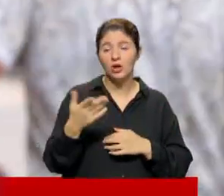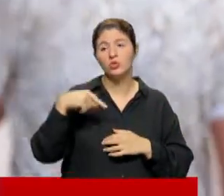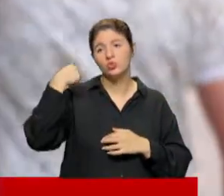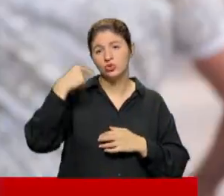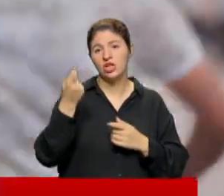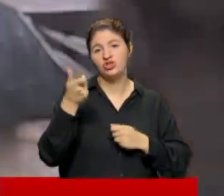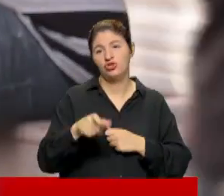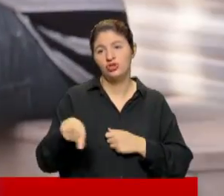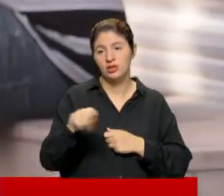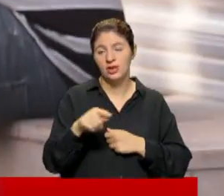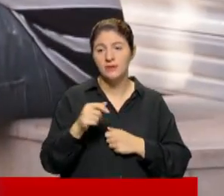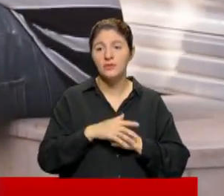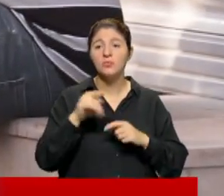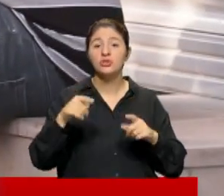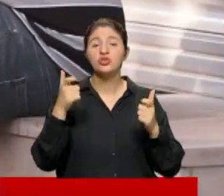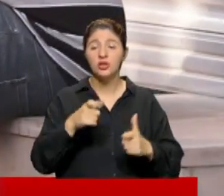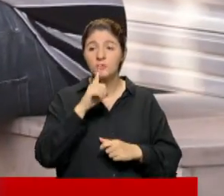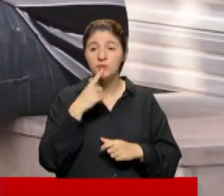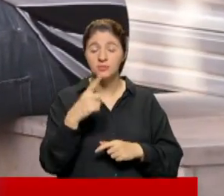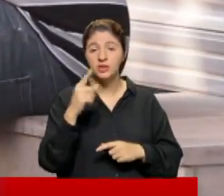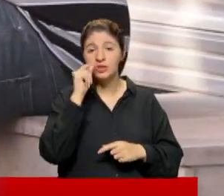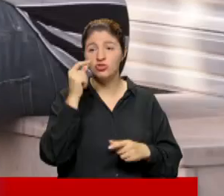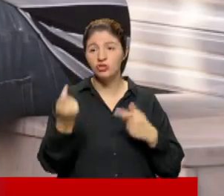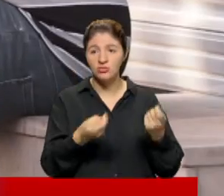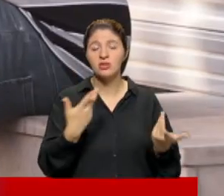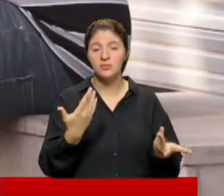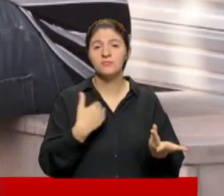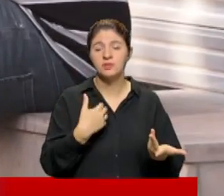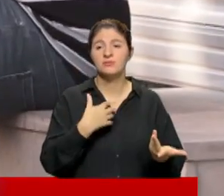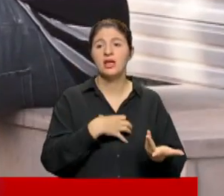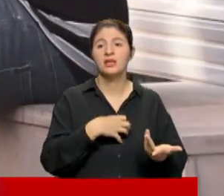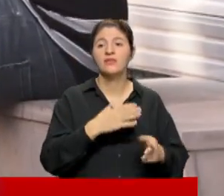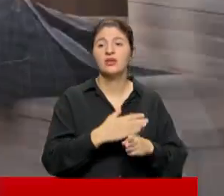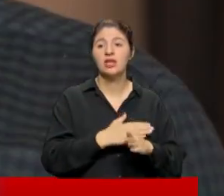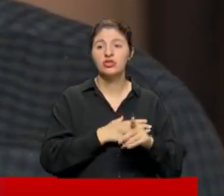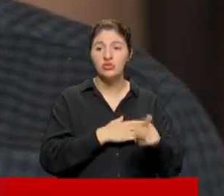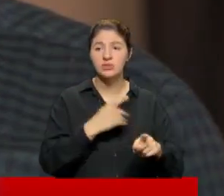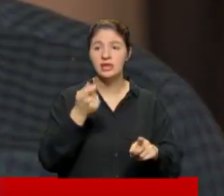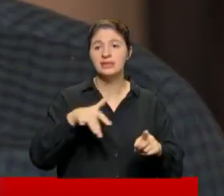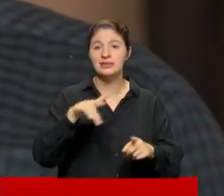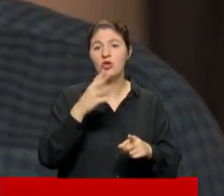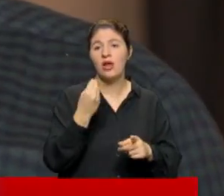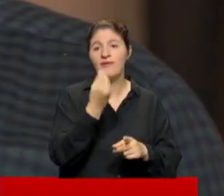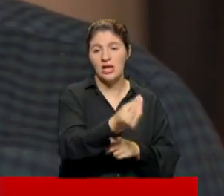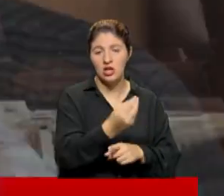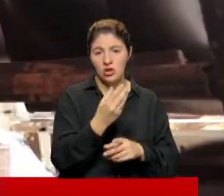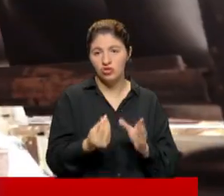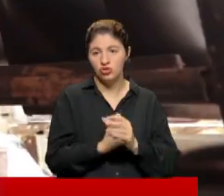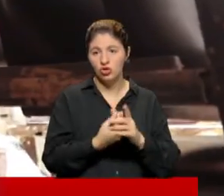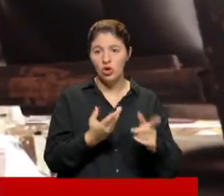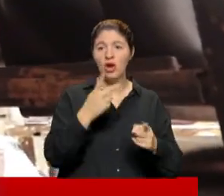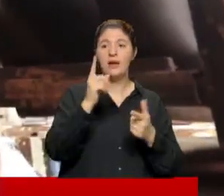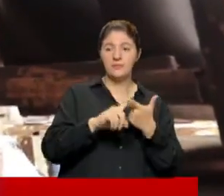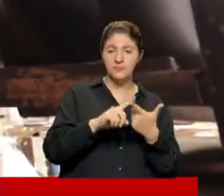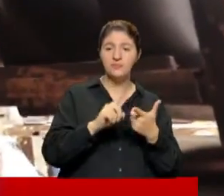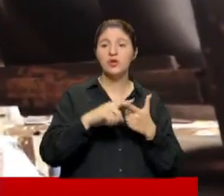Suriyeli işçi Bu Şehirde 100.000 kişinin çalışması Tabii ki bizim kendi vatandaşımıza işsizlik getirmekte ik